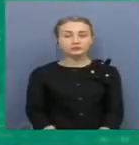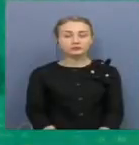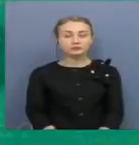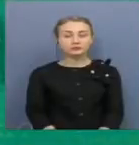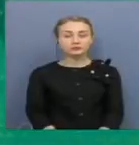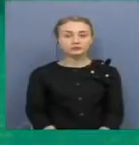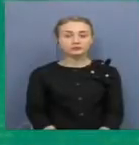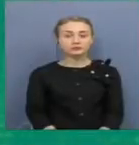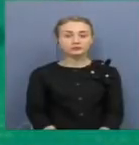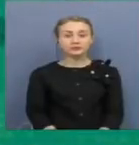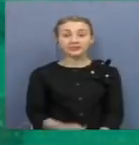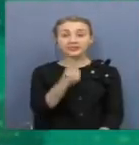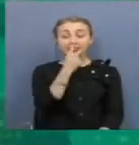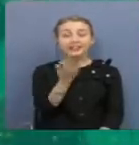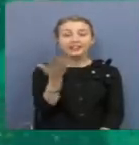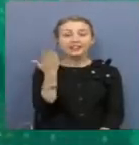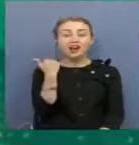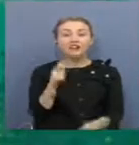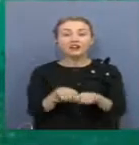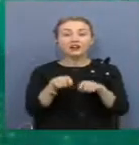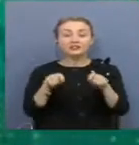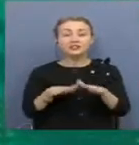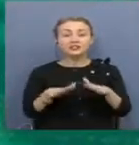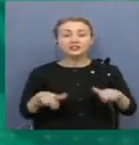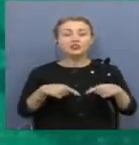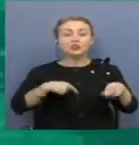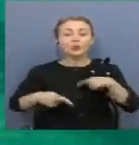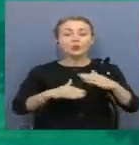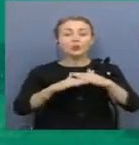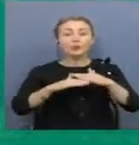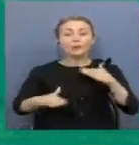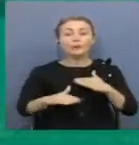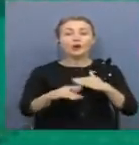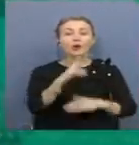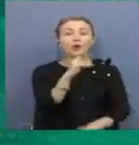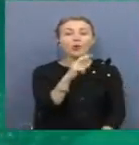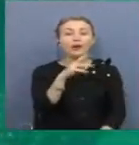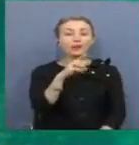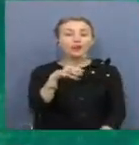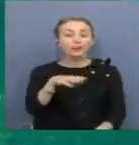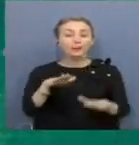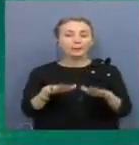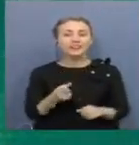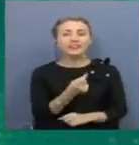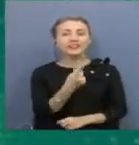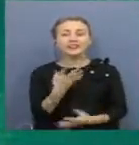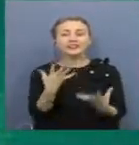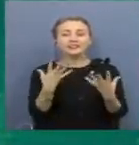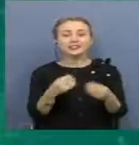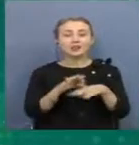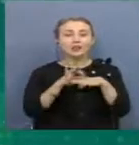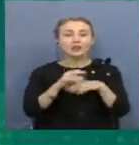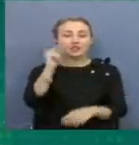Бірнеше күннен бері Көкшетау қаласындағы Көктем шағын ауданында жаңадан ашылған Оқжетпес балалар футбол мектебінің жасыл жамылғылы